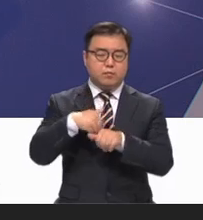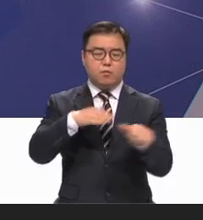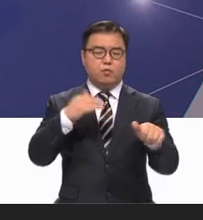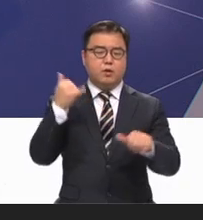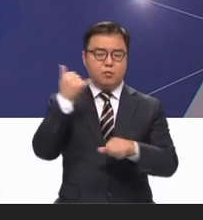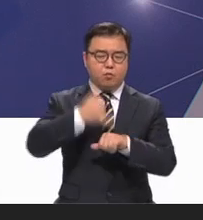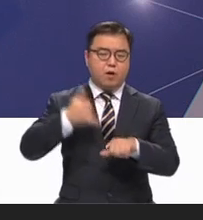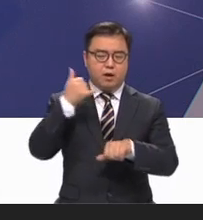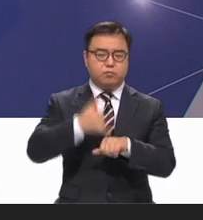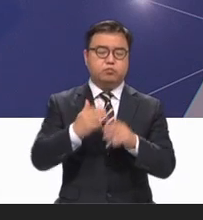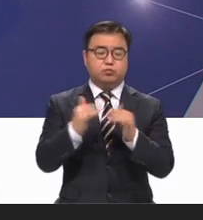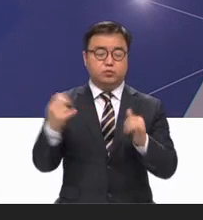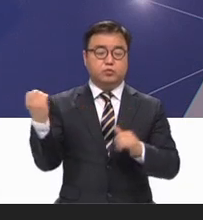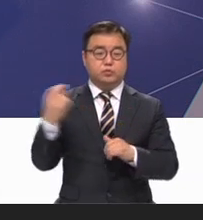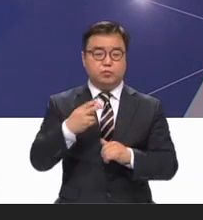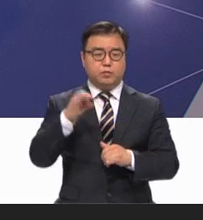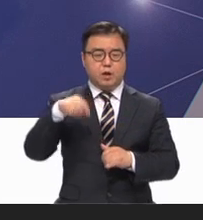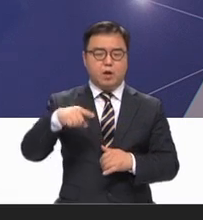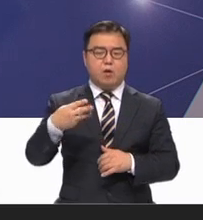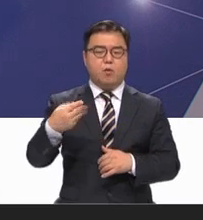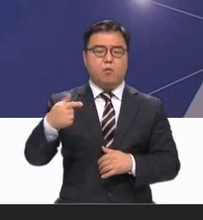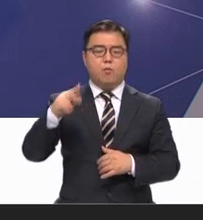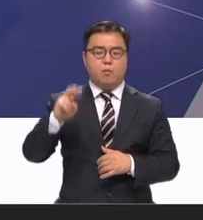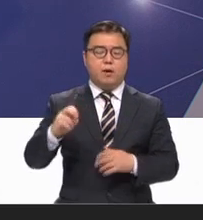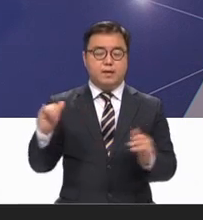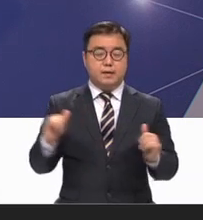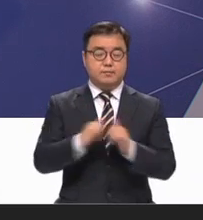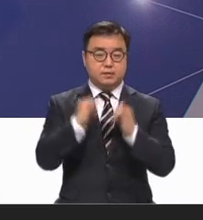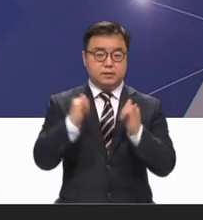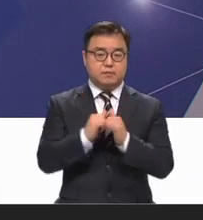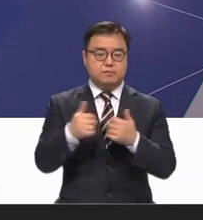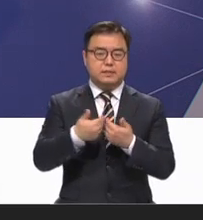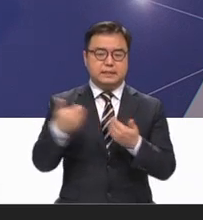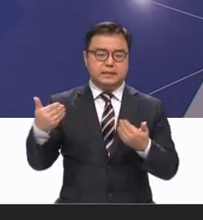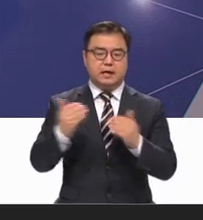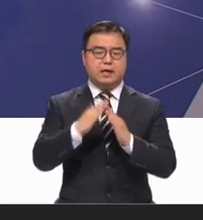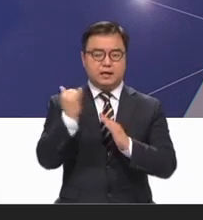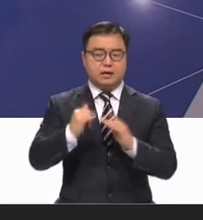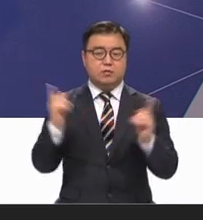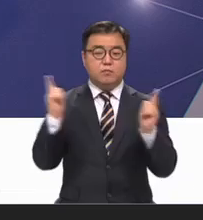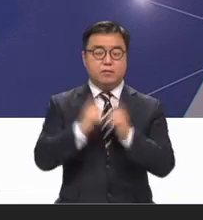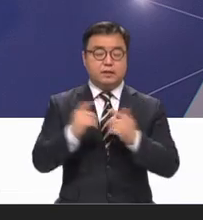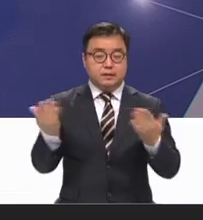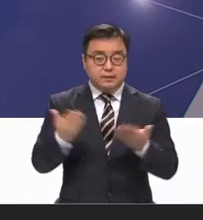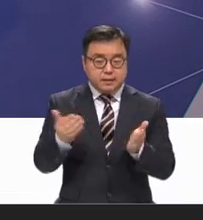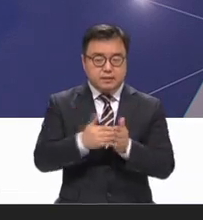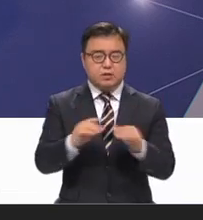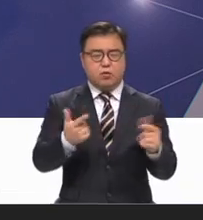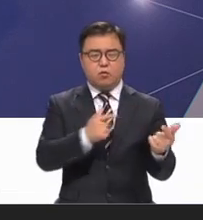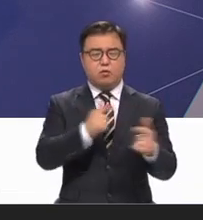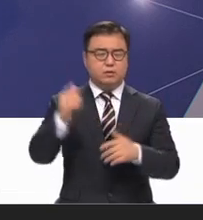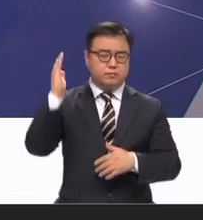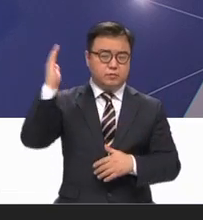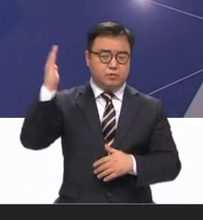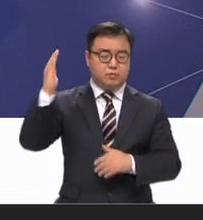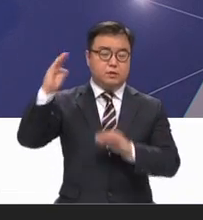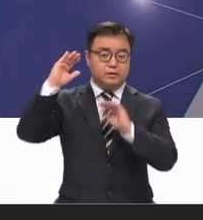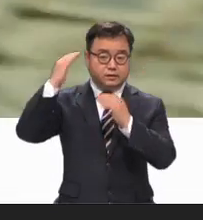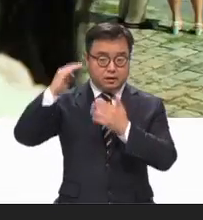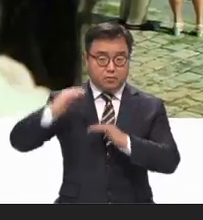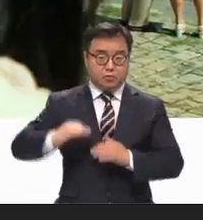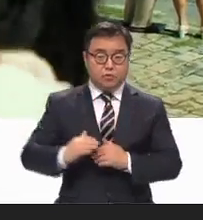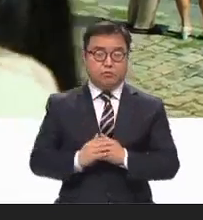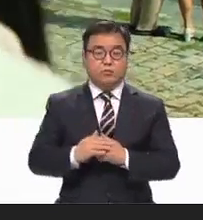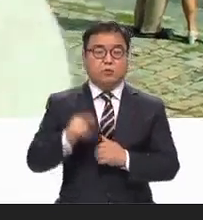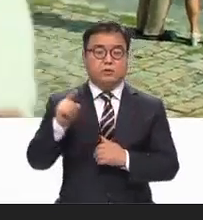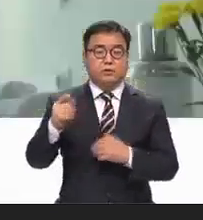월남전, 이산가족 상봉, 이렇게 한국사의 굵직굵직한 현대사 사건들을 쭉 그려주는 그런 내용이었고 네. 그런